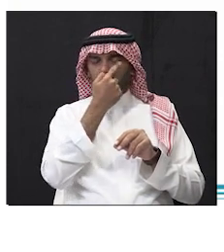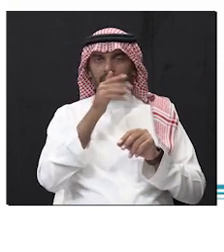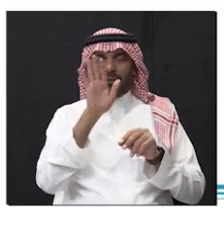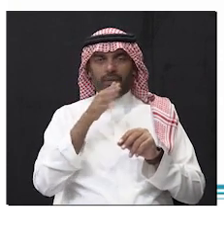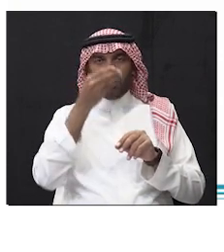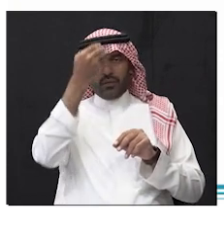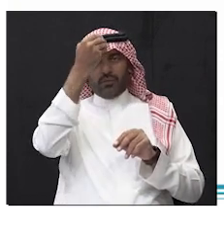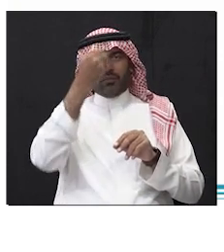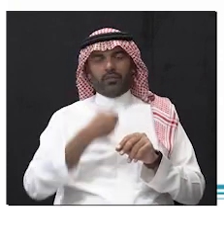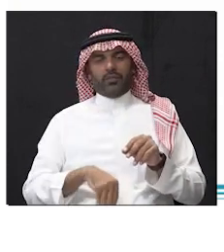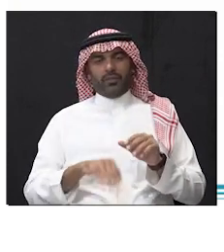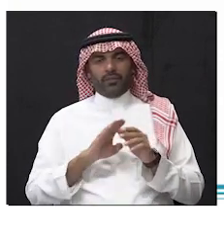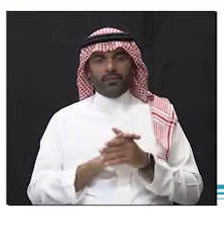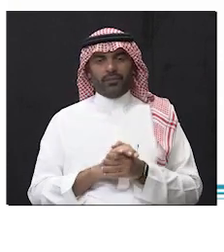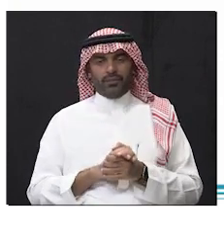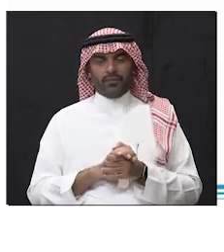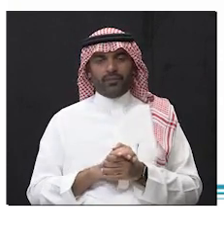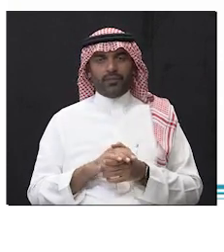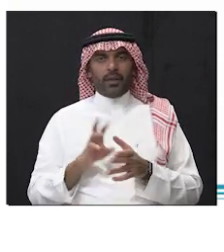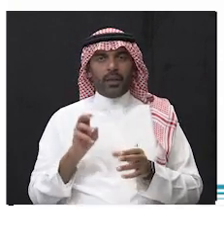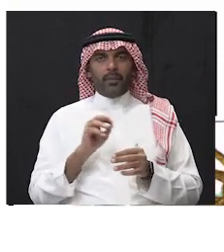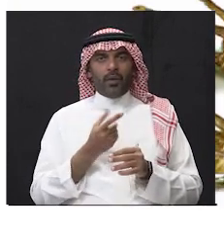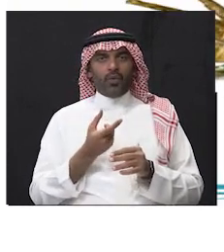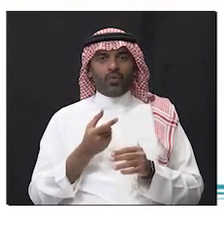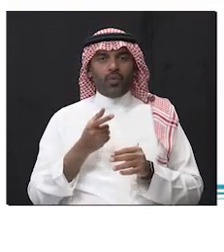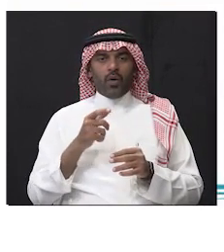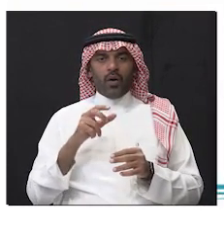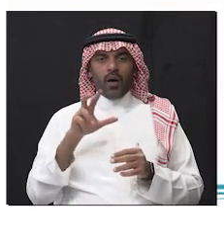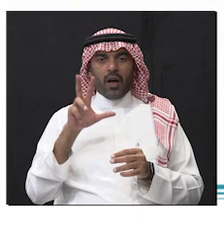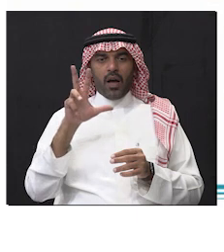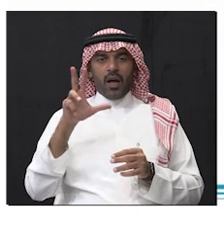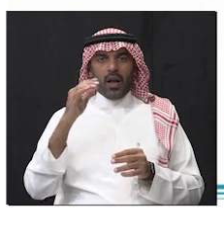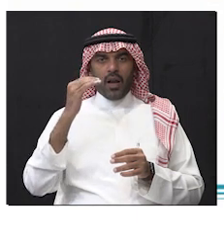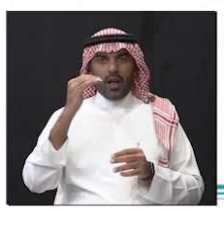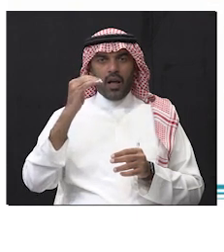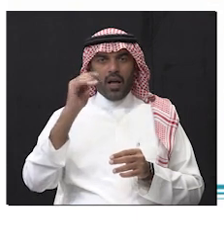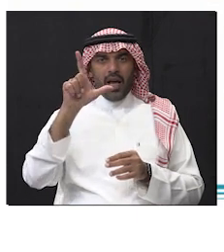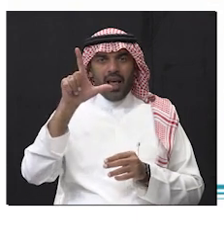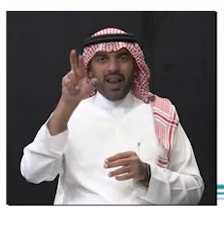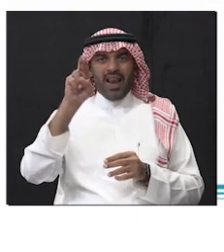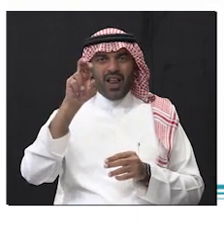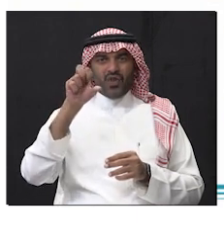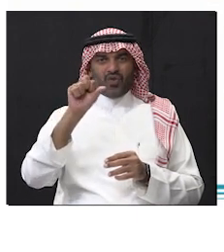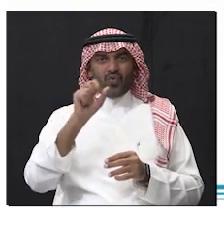المثال عليها عندنا الحلزون، عندنا الأخطبوط.